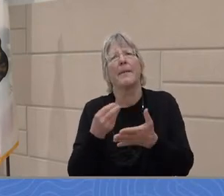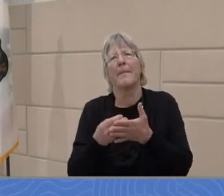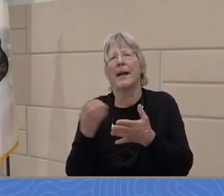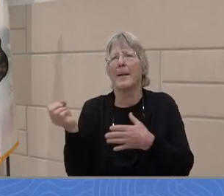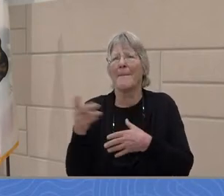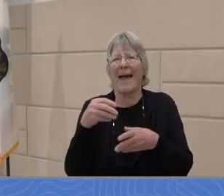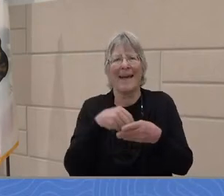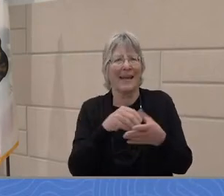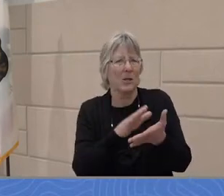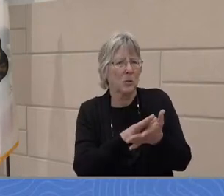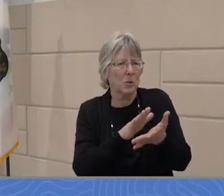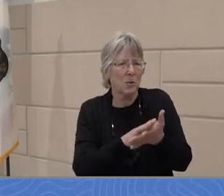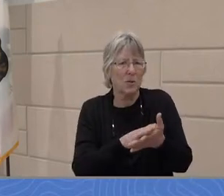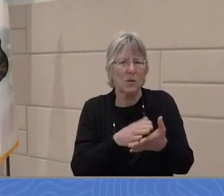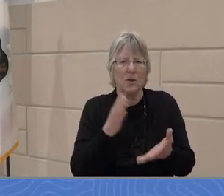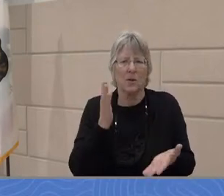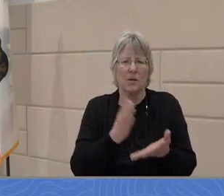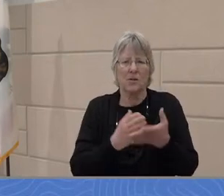ធ្វើកិច្ចការ